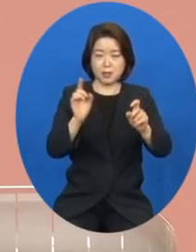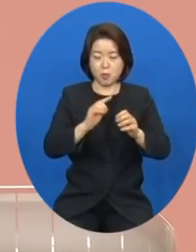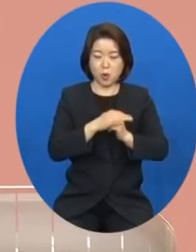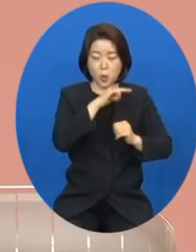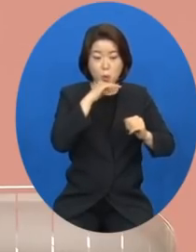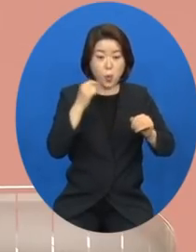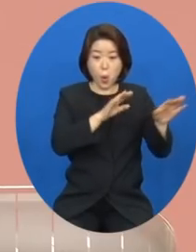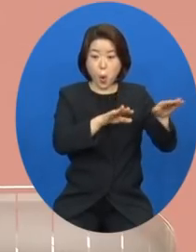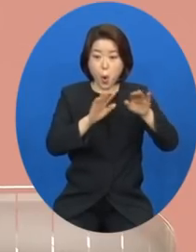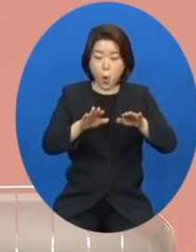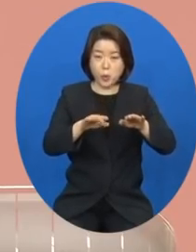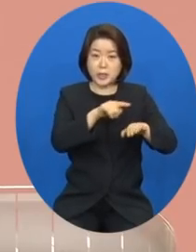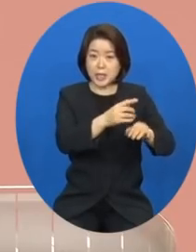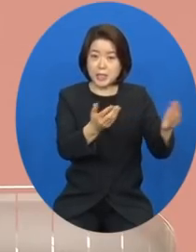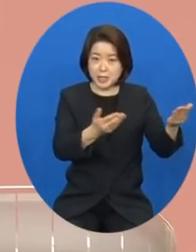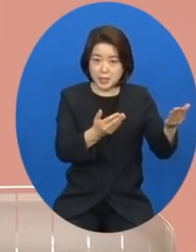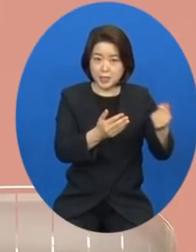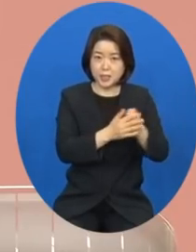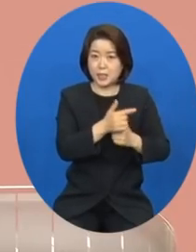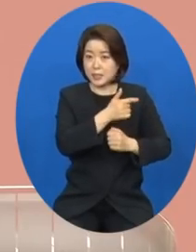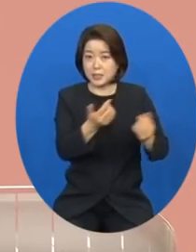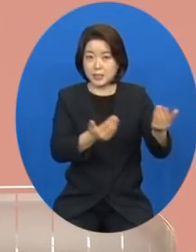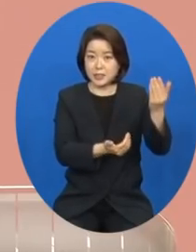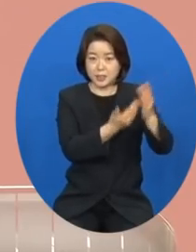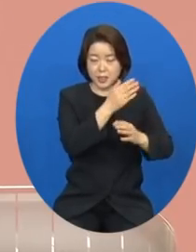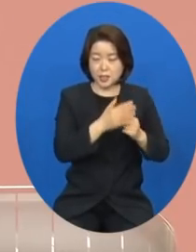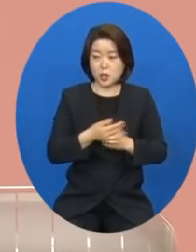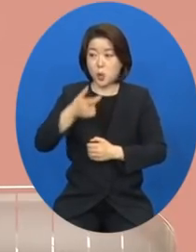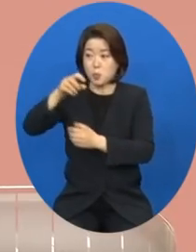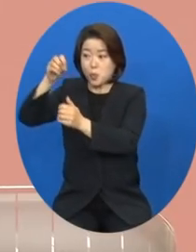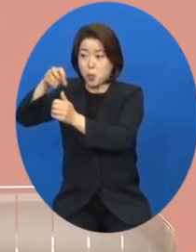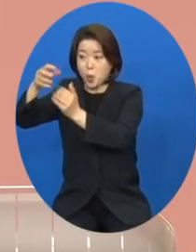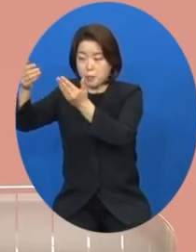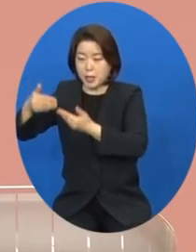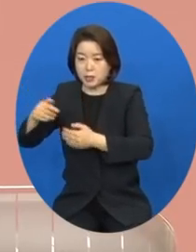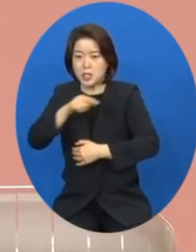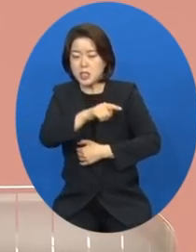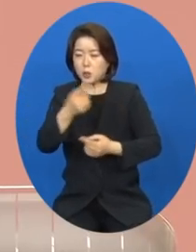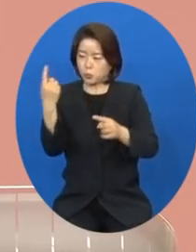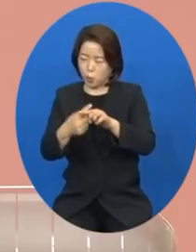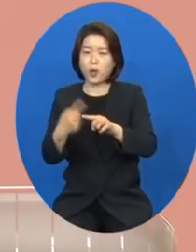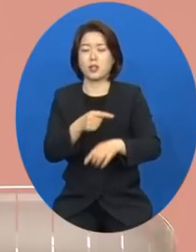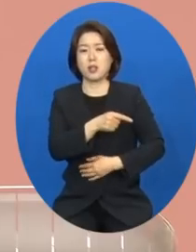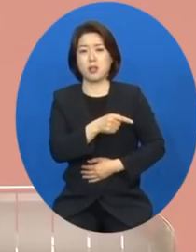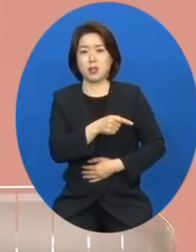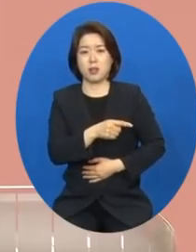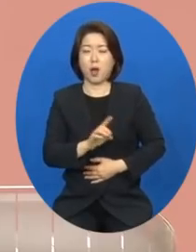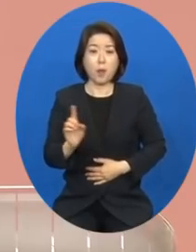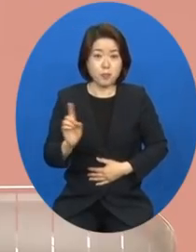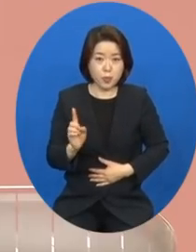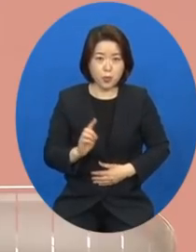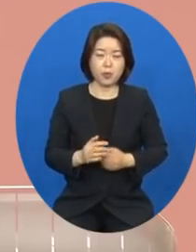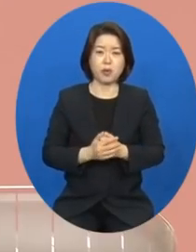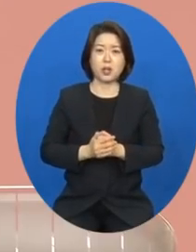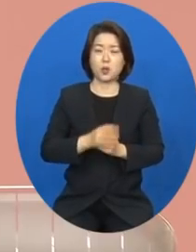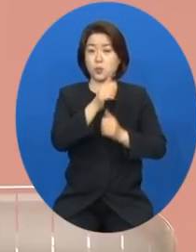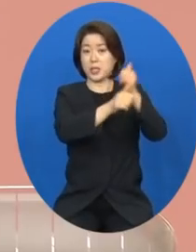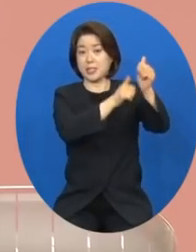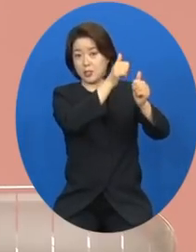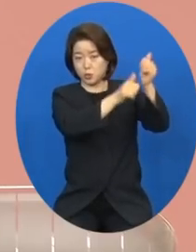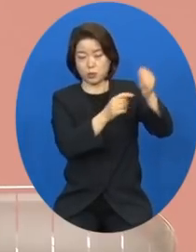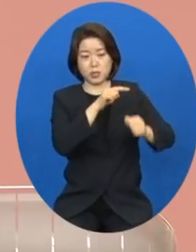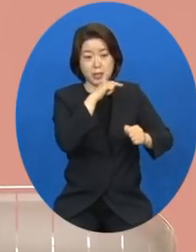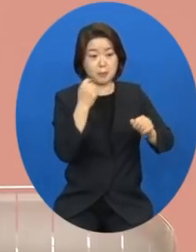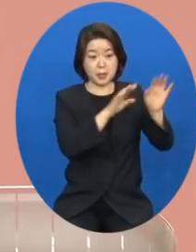세례의 받은 것이 홍해를 건넘 것과 같다는 얘길 합니다 무슨 얘길 하냐면 우리 조상들이 홍해가